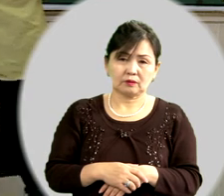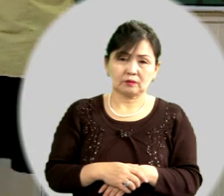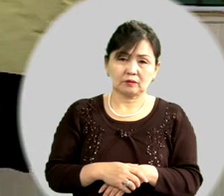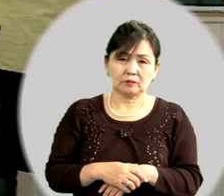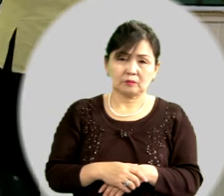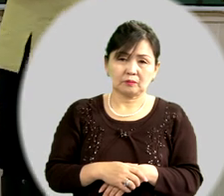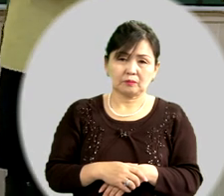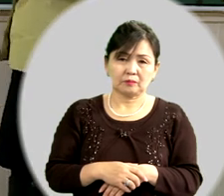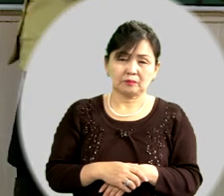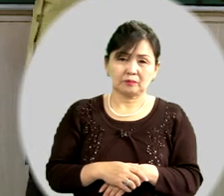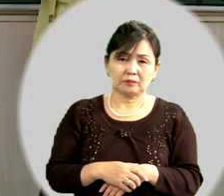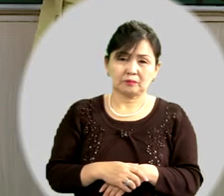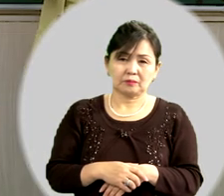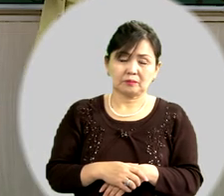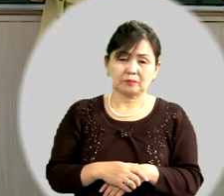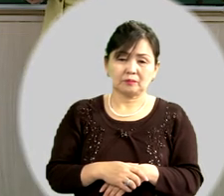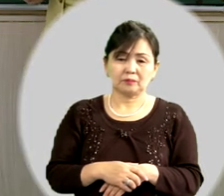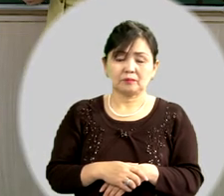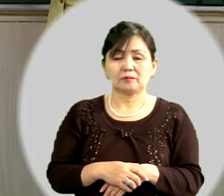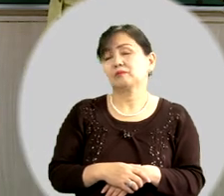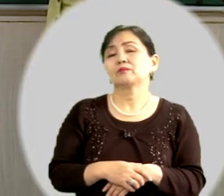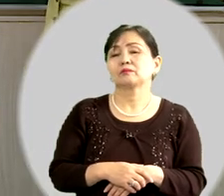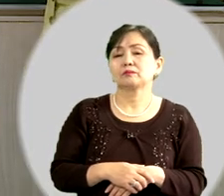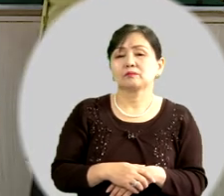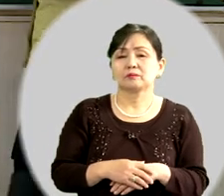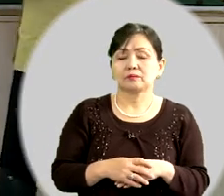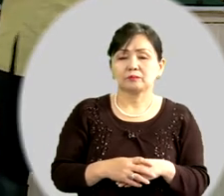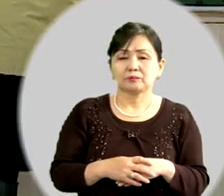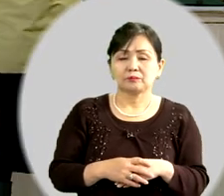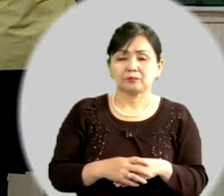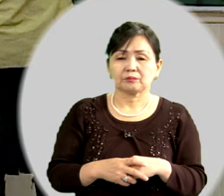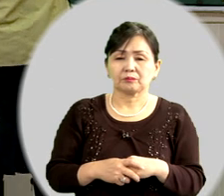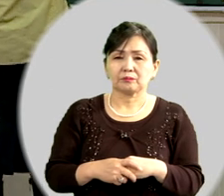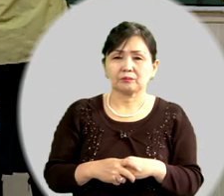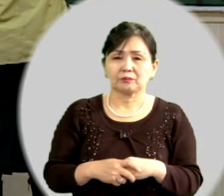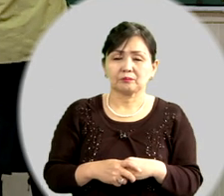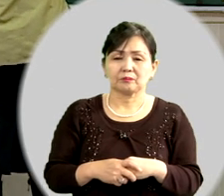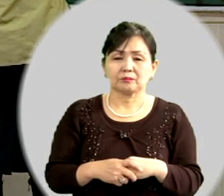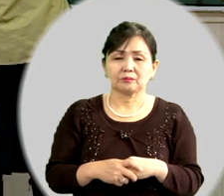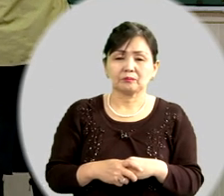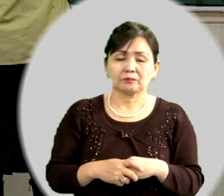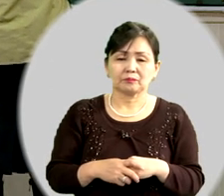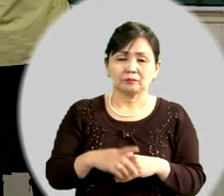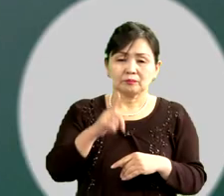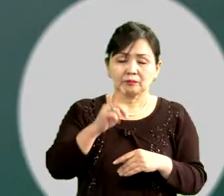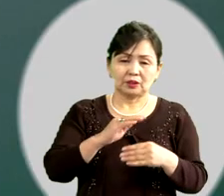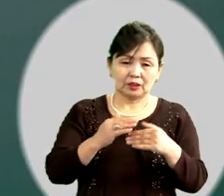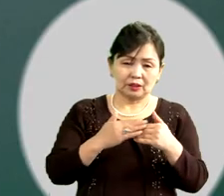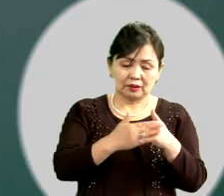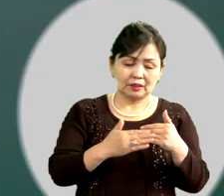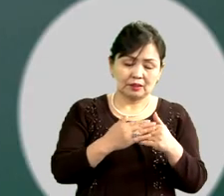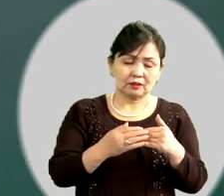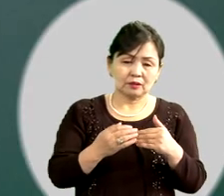За, тэгэхээр нэг талсын талбай шууд мэдэгдэж байгаа учраас бид яах нь вэ? Нэг талсынхаа талбайг 6 дахин